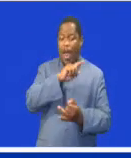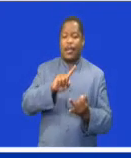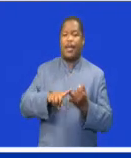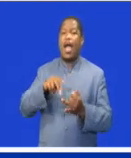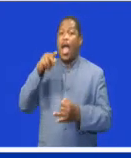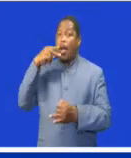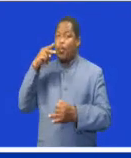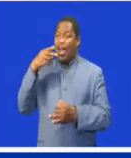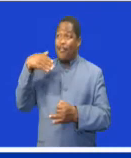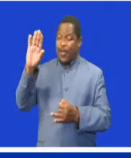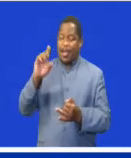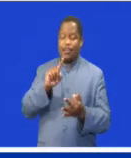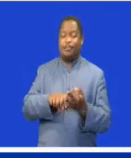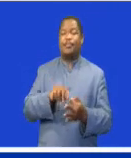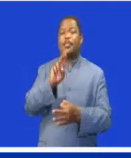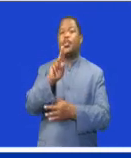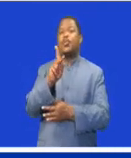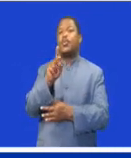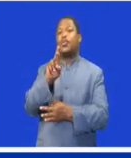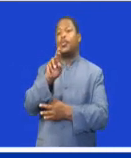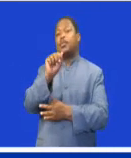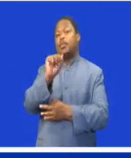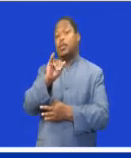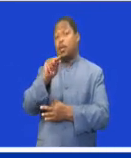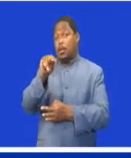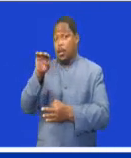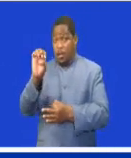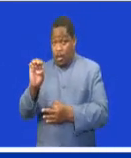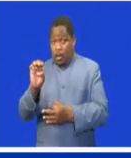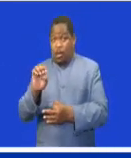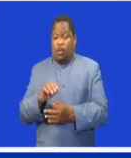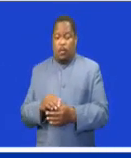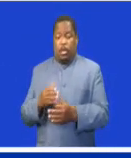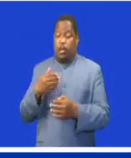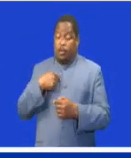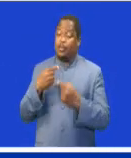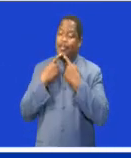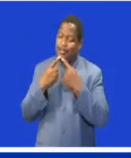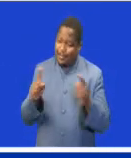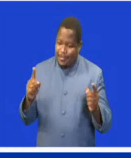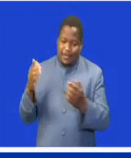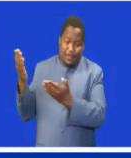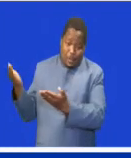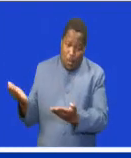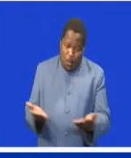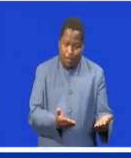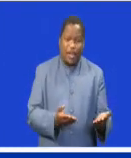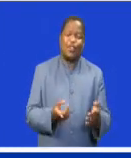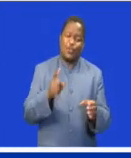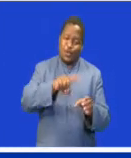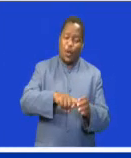kuthi batawuvele bangene basebenze bangene enzimeni sisalwa nalomkhuhlane wa